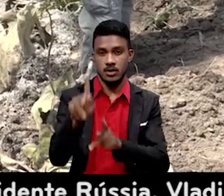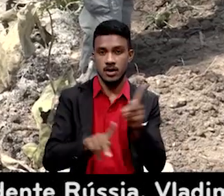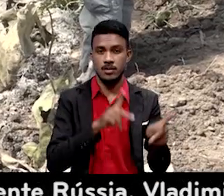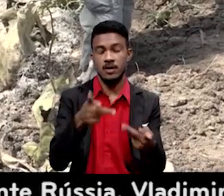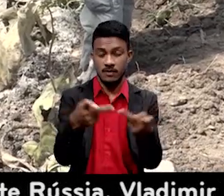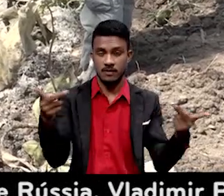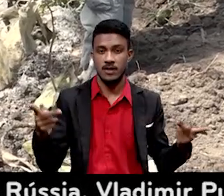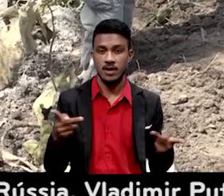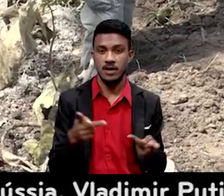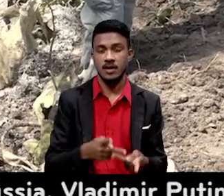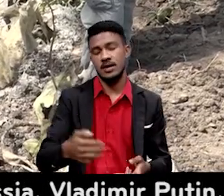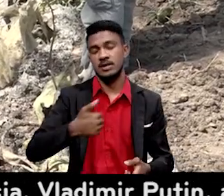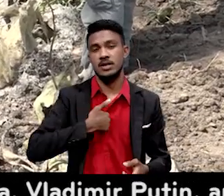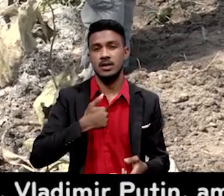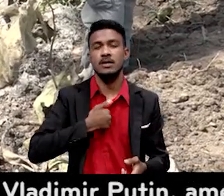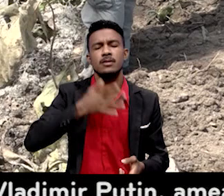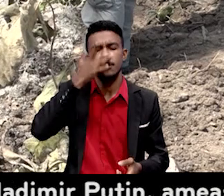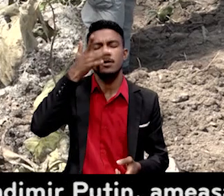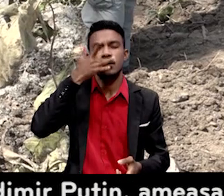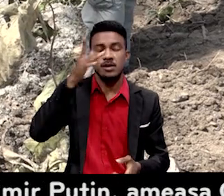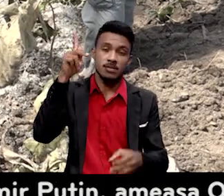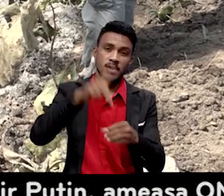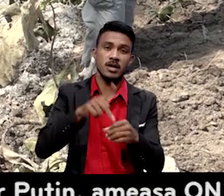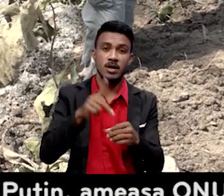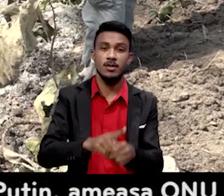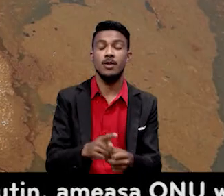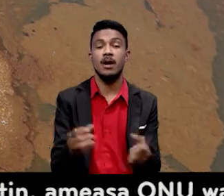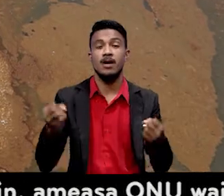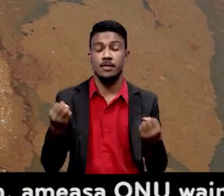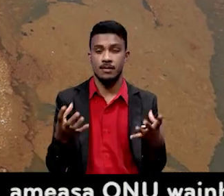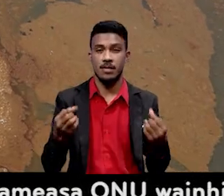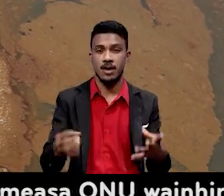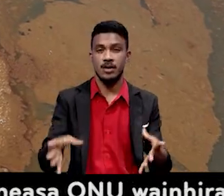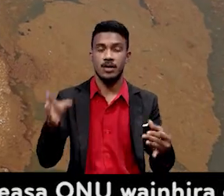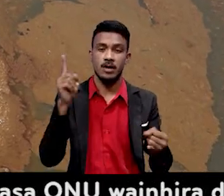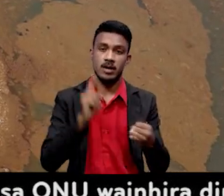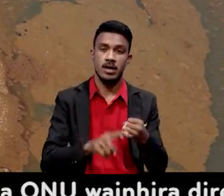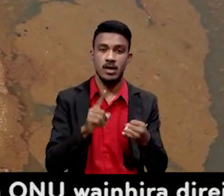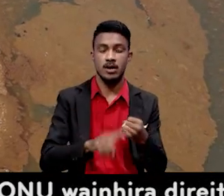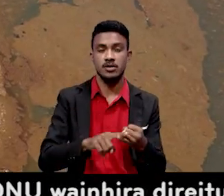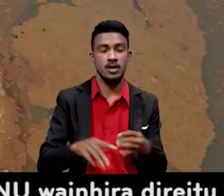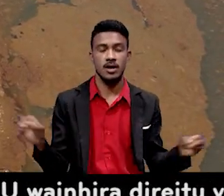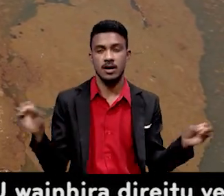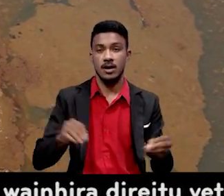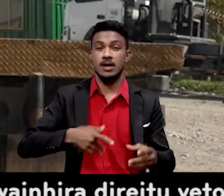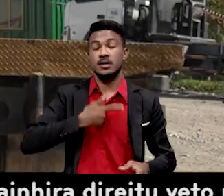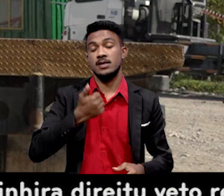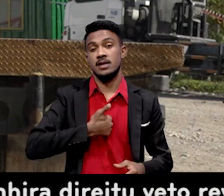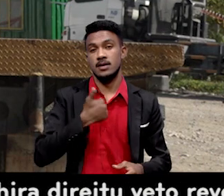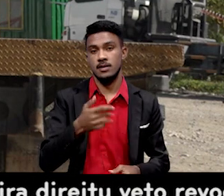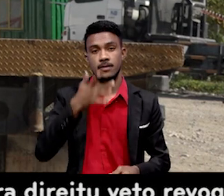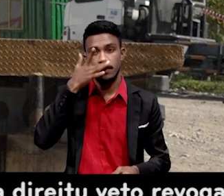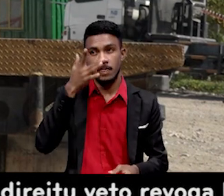refere sente is mina ne be forte, ma beha foi em lorong hirak ikus ne la sente ona is refere. Dia oito ne